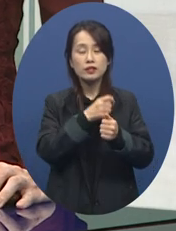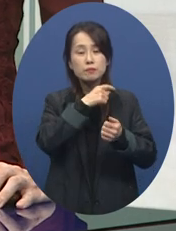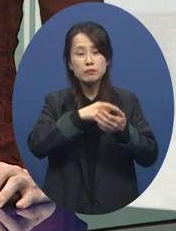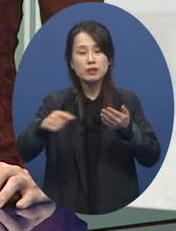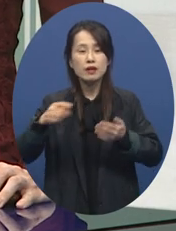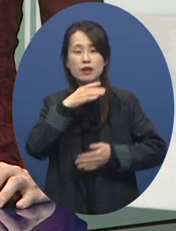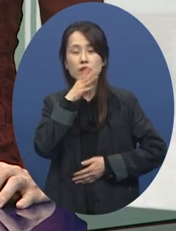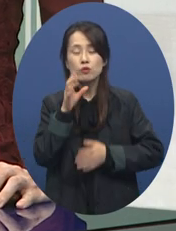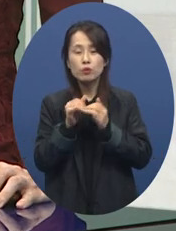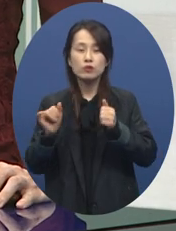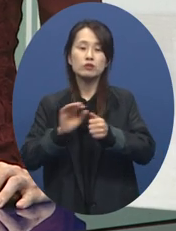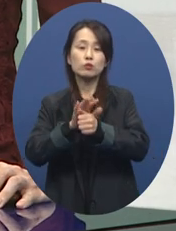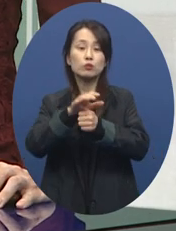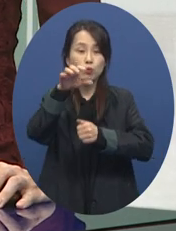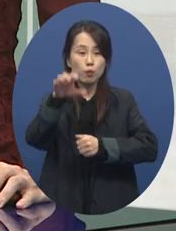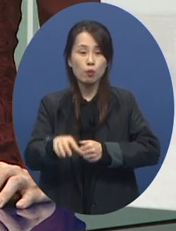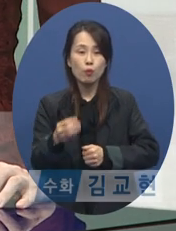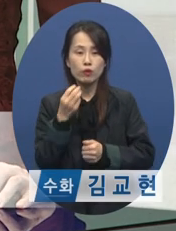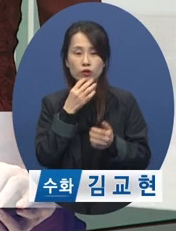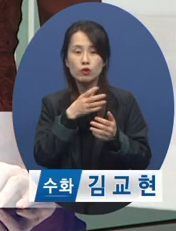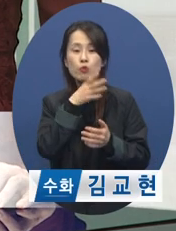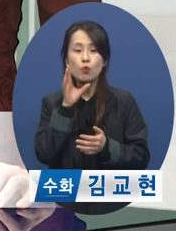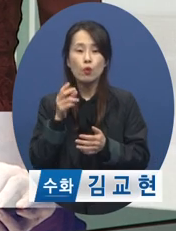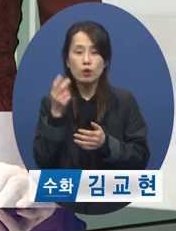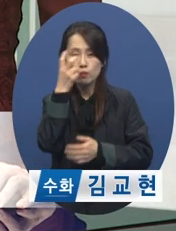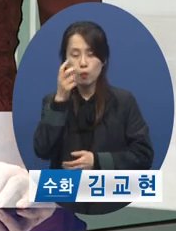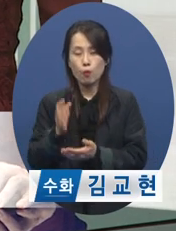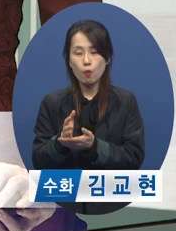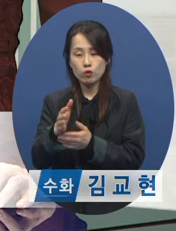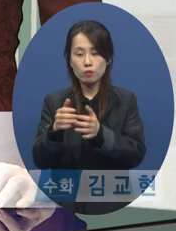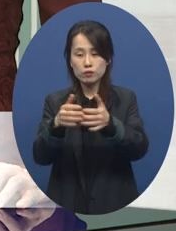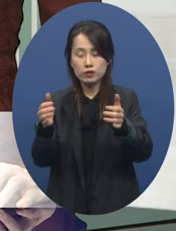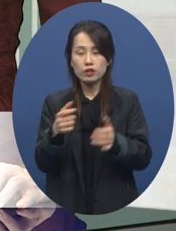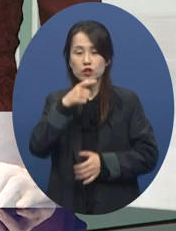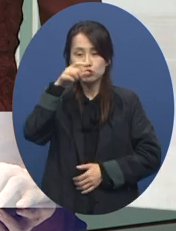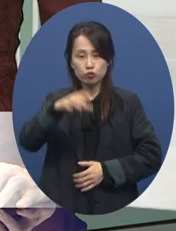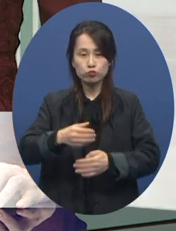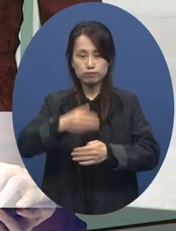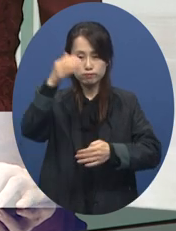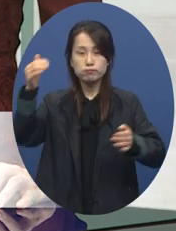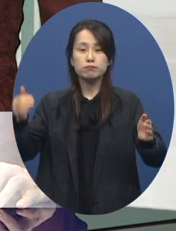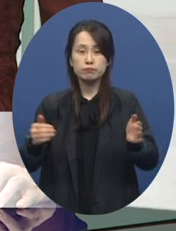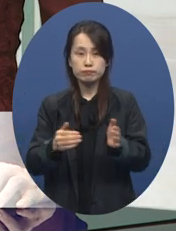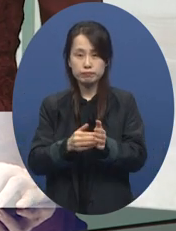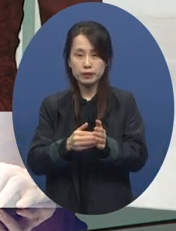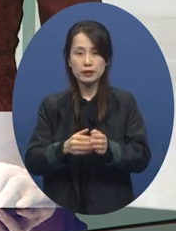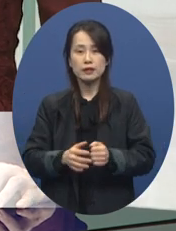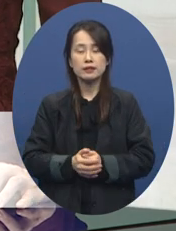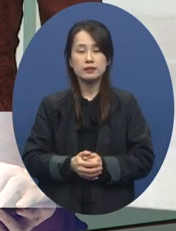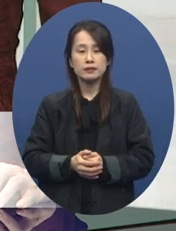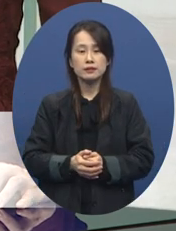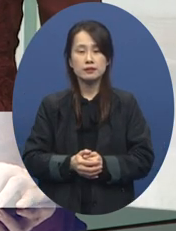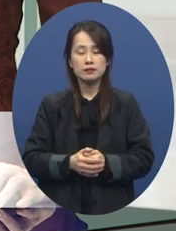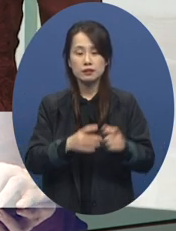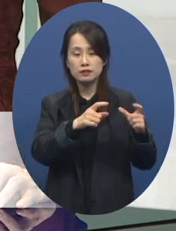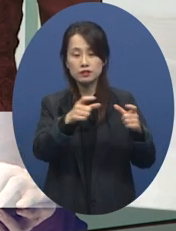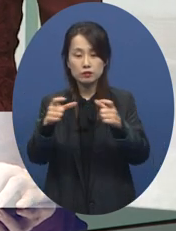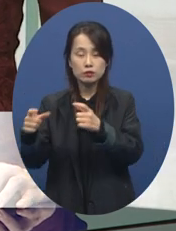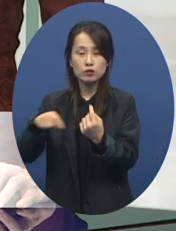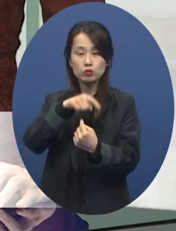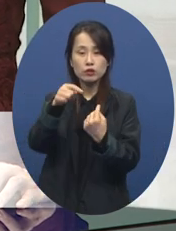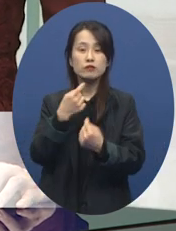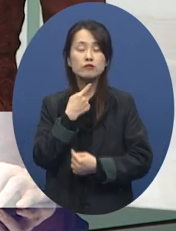학대 피해 어르신을 돕는 곳이죠. 경기도 노인보호전문기관이 추가로 수원에 문을 열었습니다. 기존에